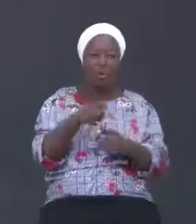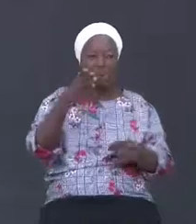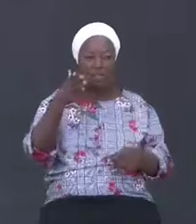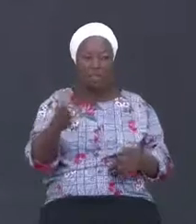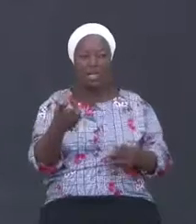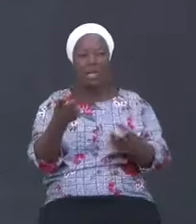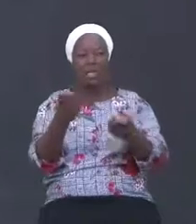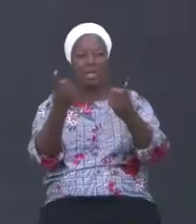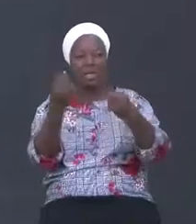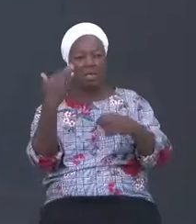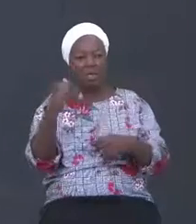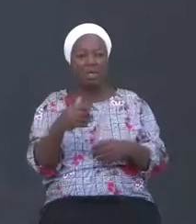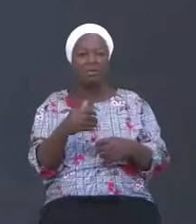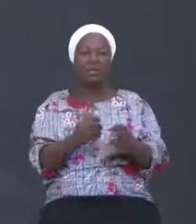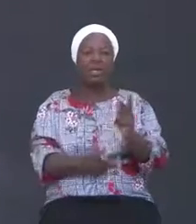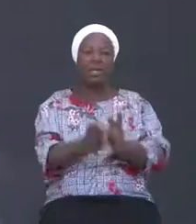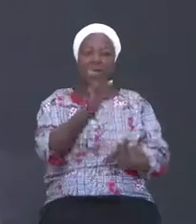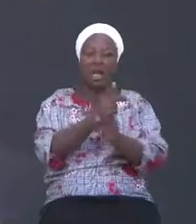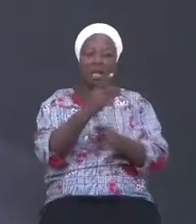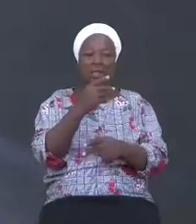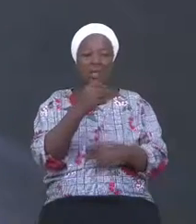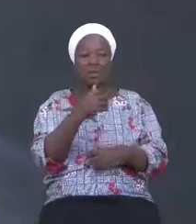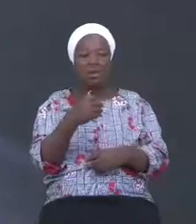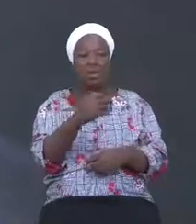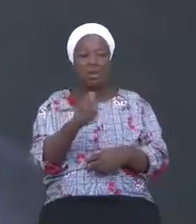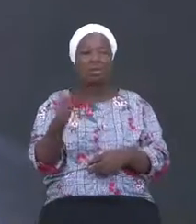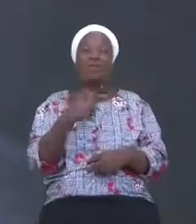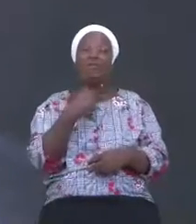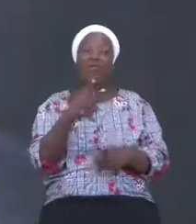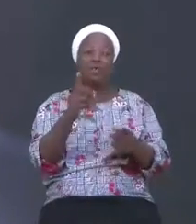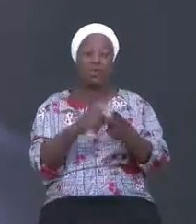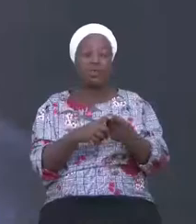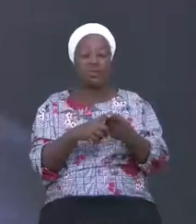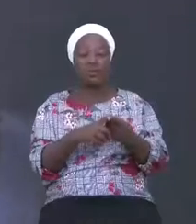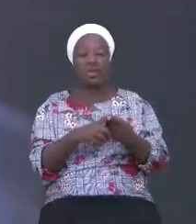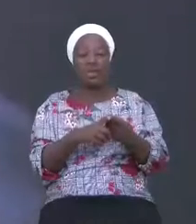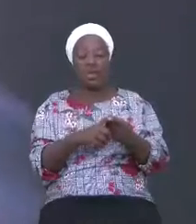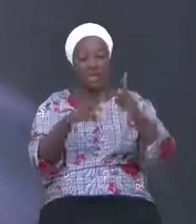magnifique lui fit entendre une voix qui disait,